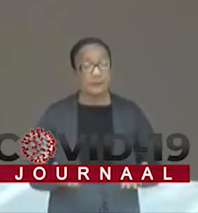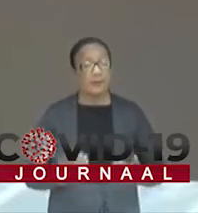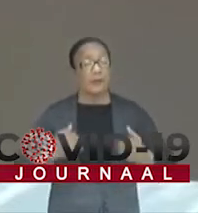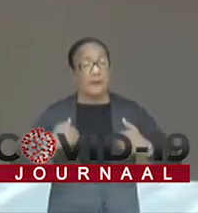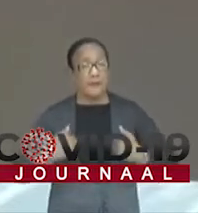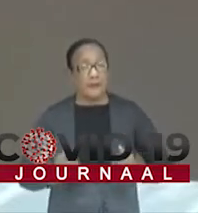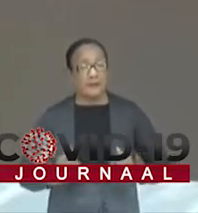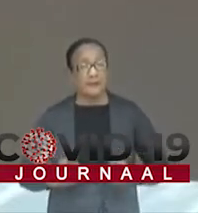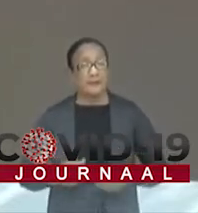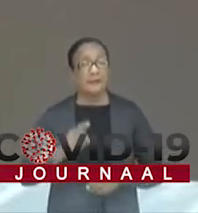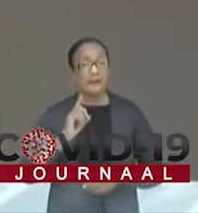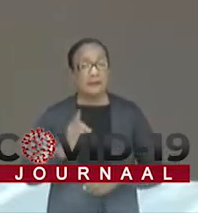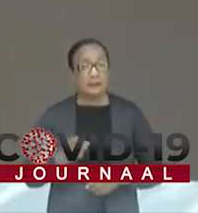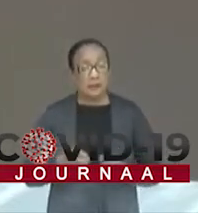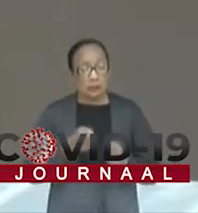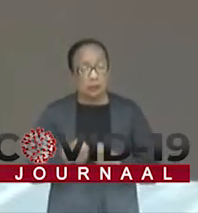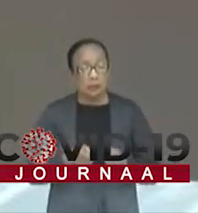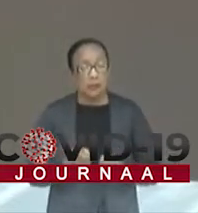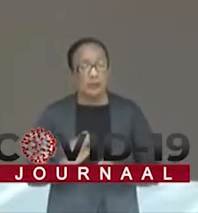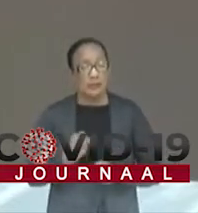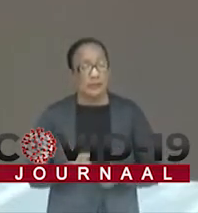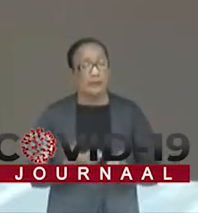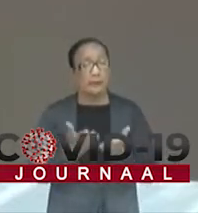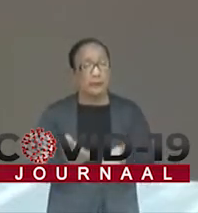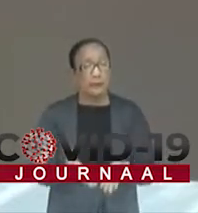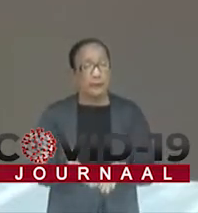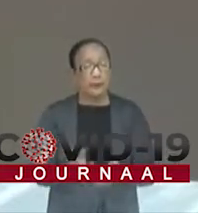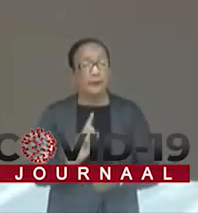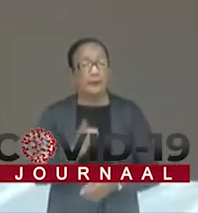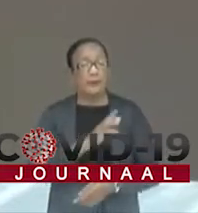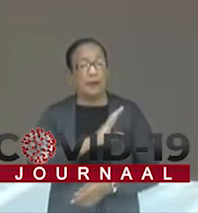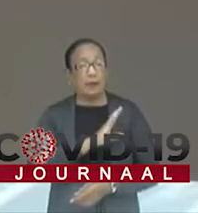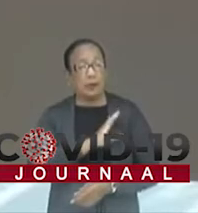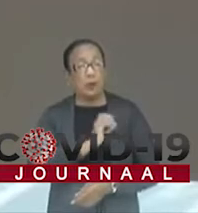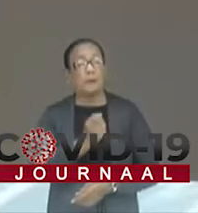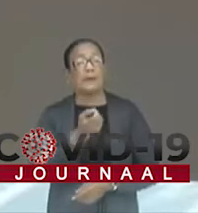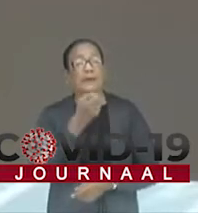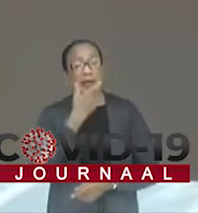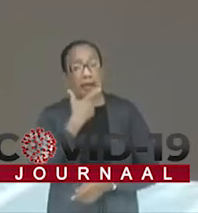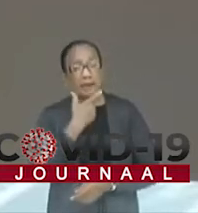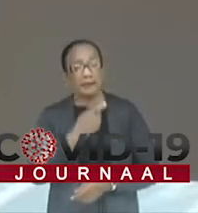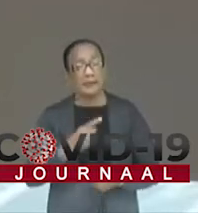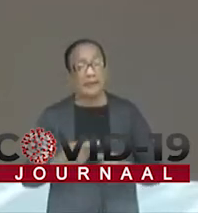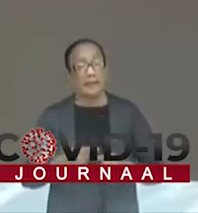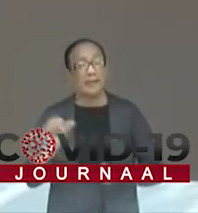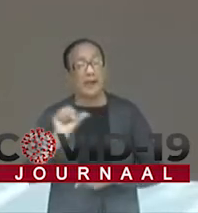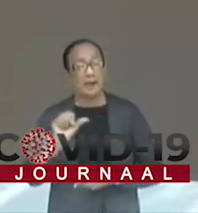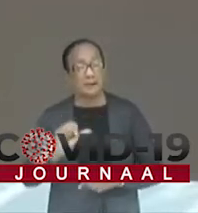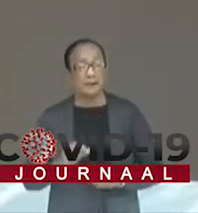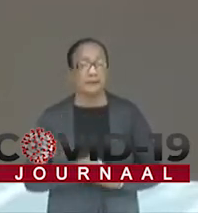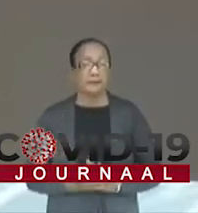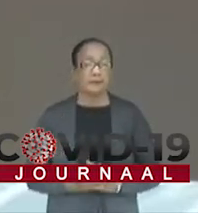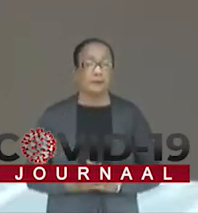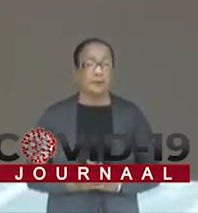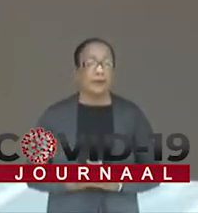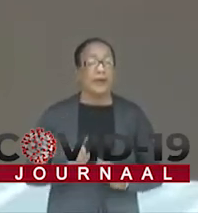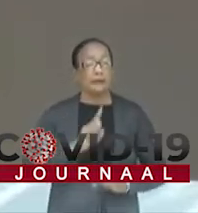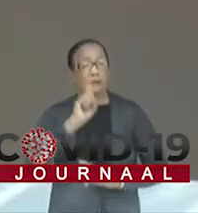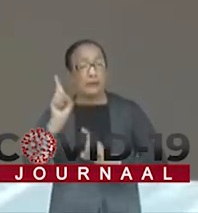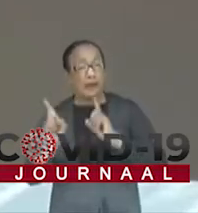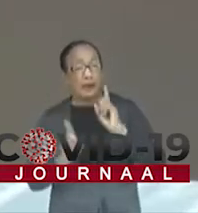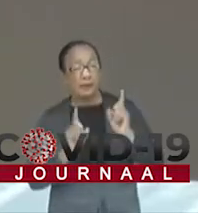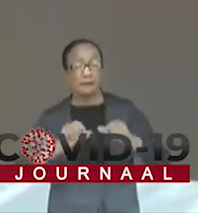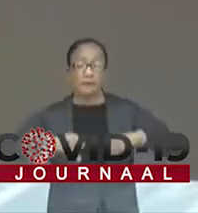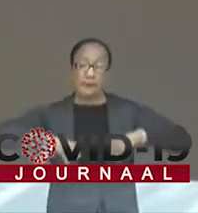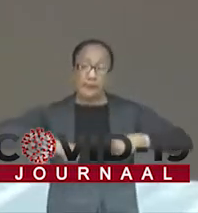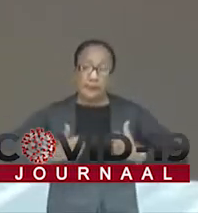mensen die zorg kunnen bieden, maar ook medicatie, etc. Een verhaal dat al sinds het begin van deze